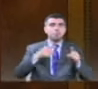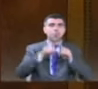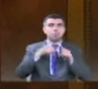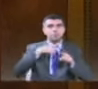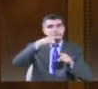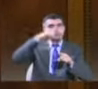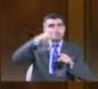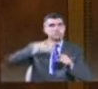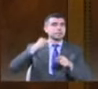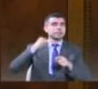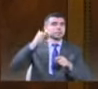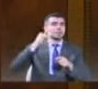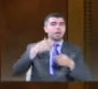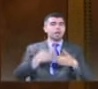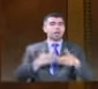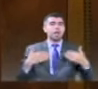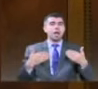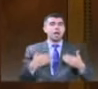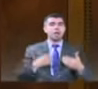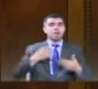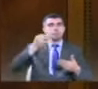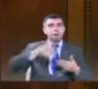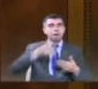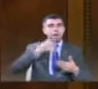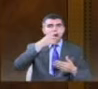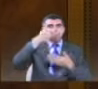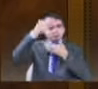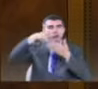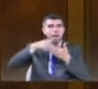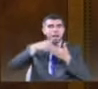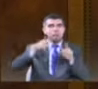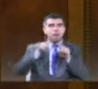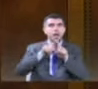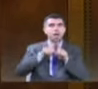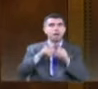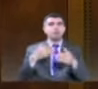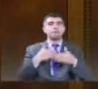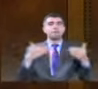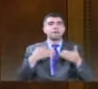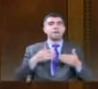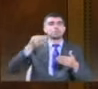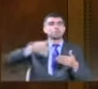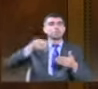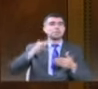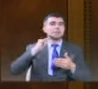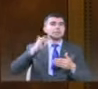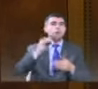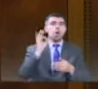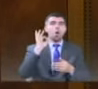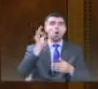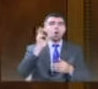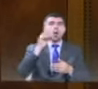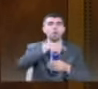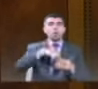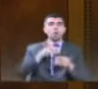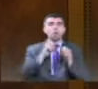رؤوسنا عالياً لأننا مغاربة مغاربة ونفتخر. على الصعيدين الدولي والإقليمي وتحسن صورته